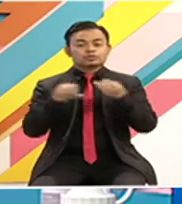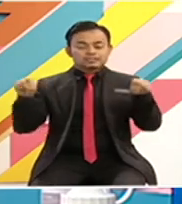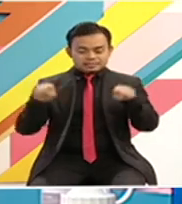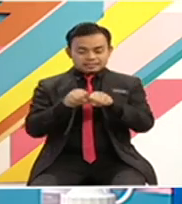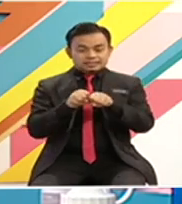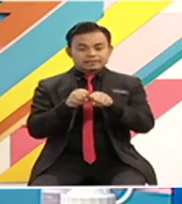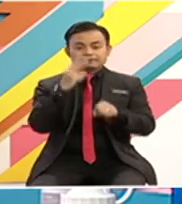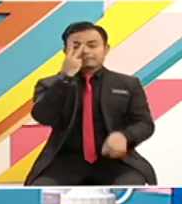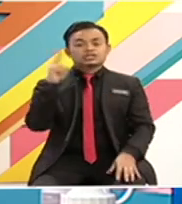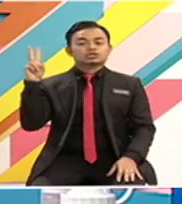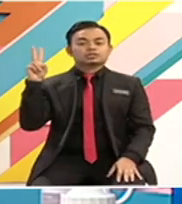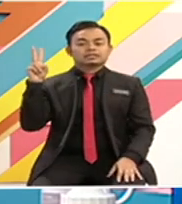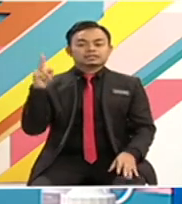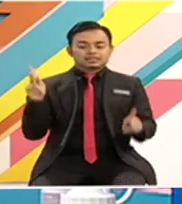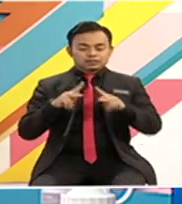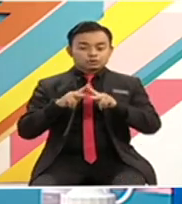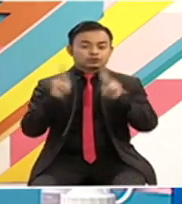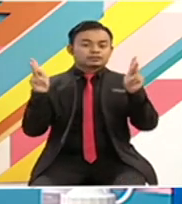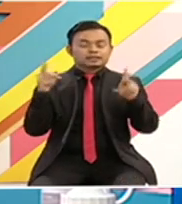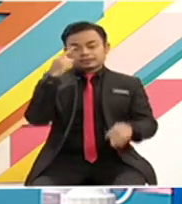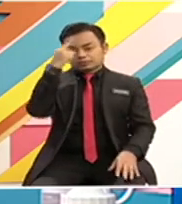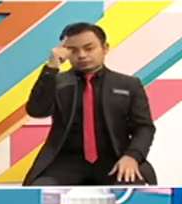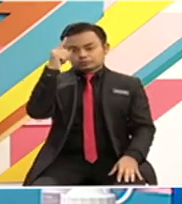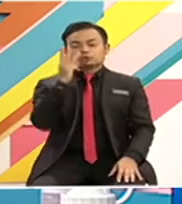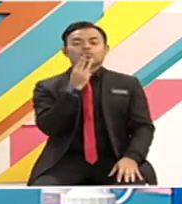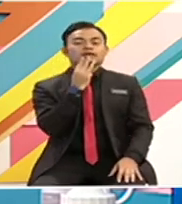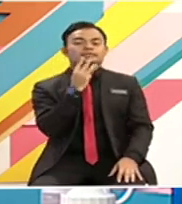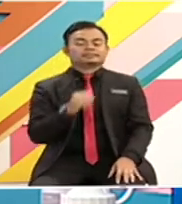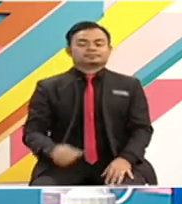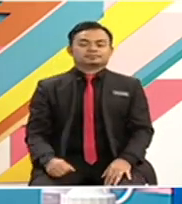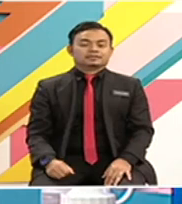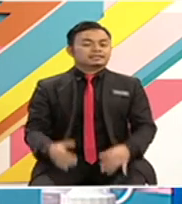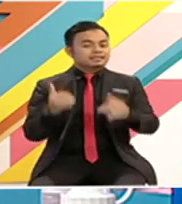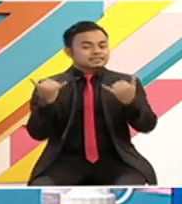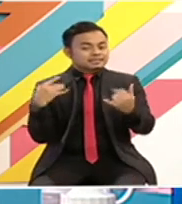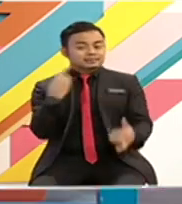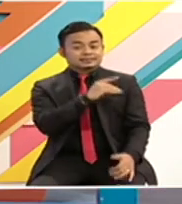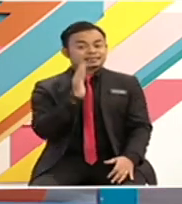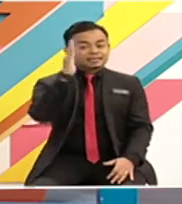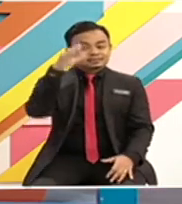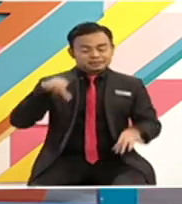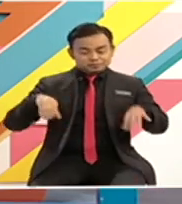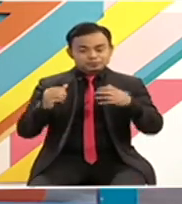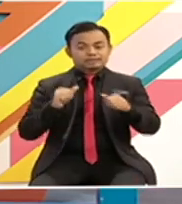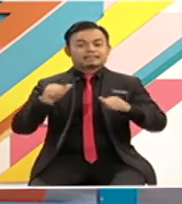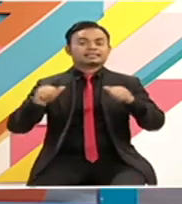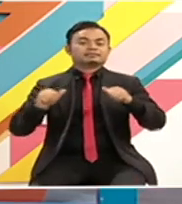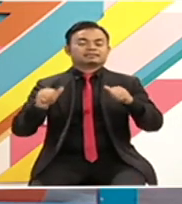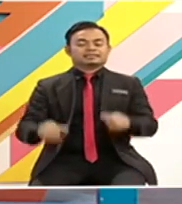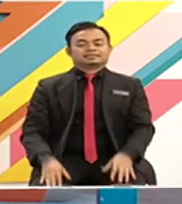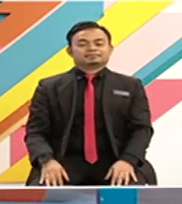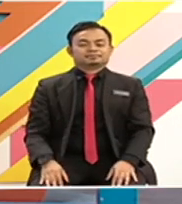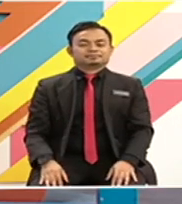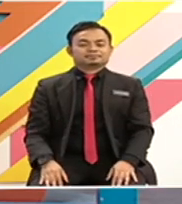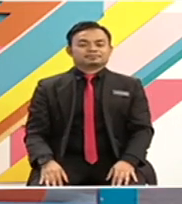kontrol untuk ilymh ada sekarang nih Saya pernah sedih pakai eprint